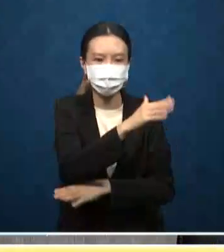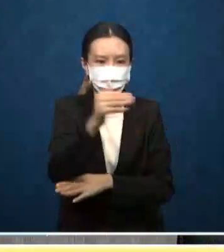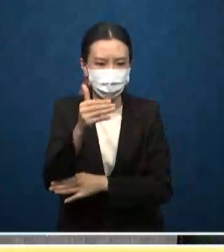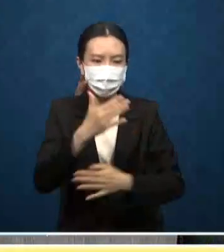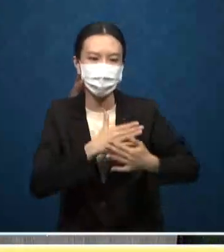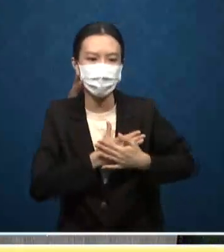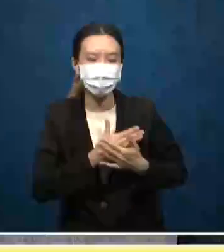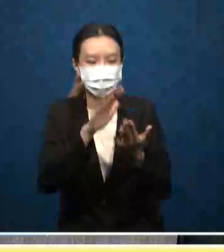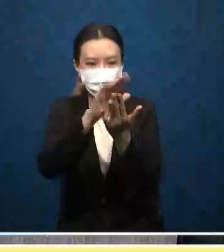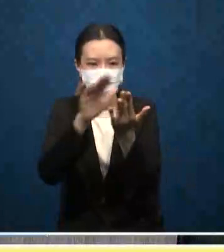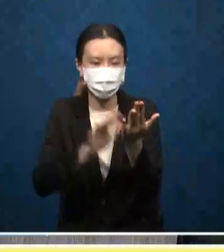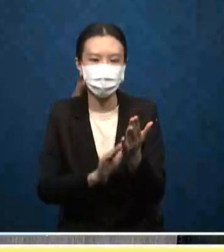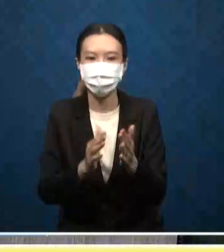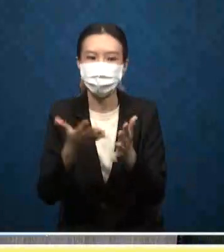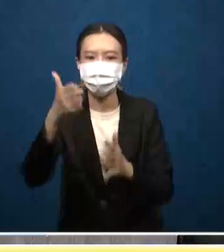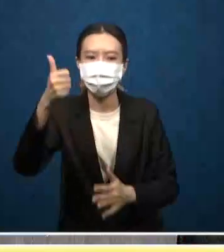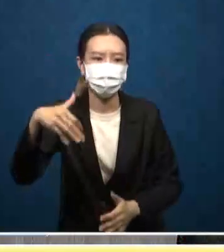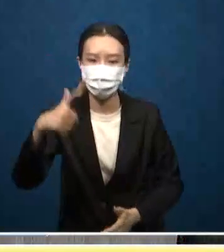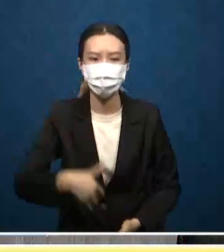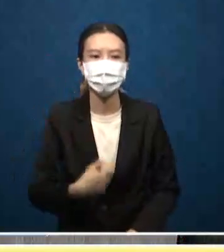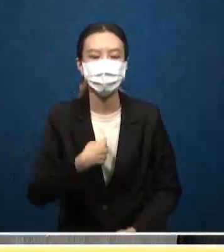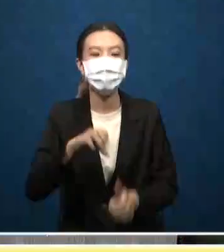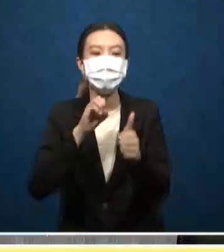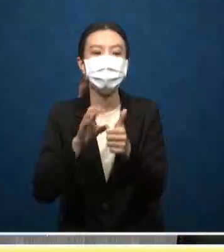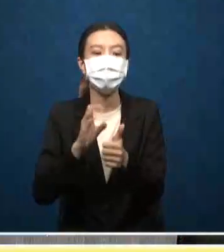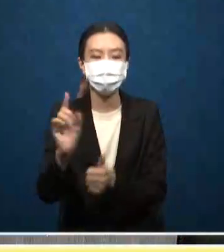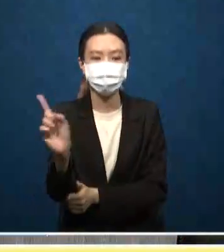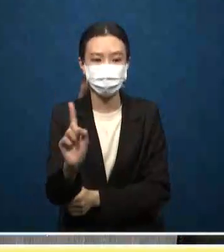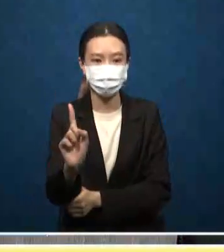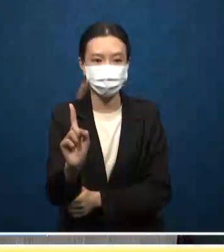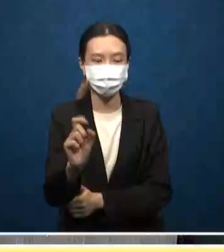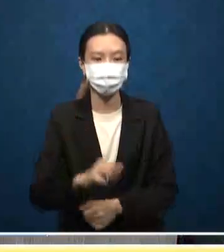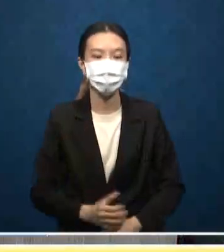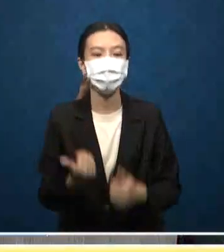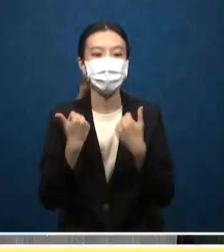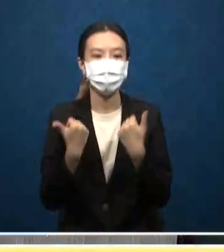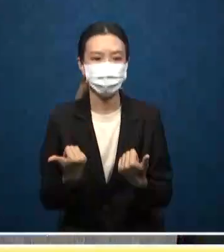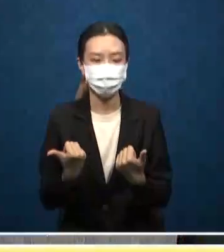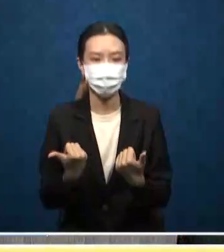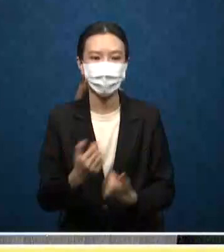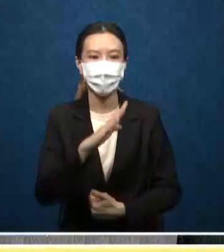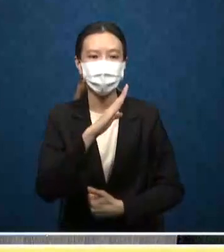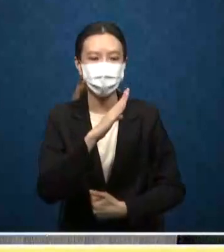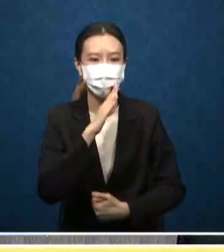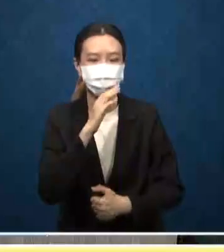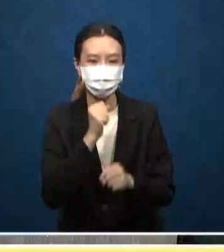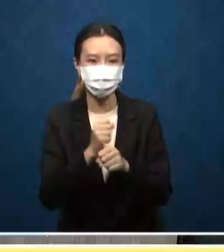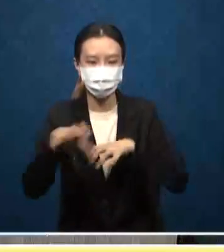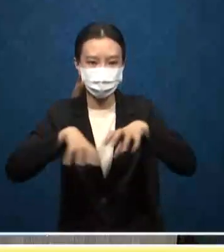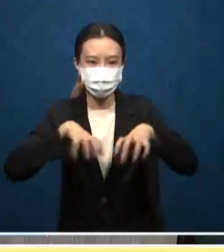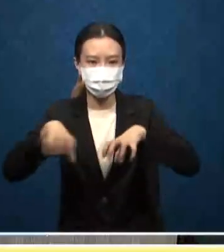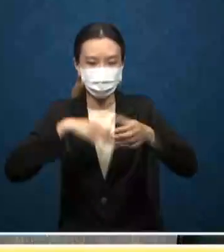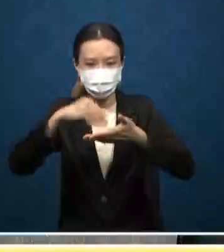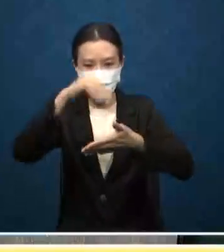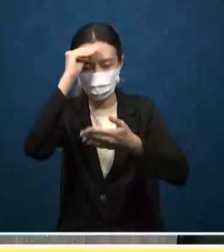ได้เลยข้อเสนอของผมก็คืออยากจะกราบเรียนกับท่านประธานว่าวันนี้ถ้าเราจะจัดการศึกษาใน 3จังหวัด